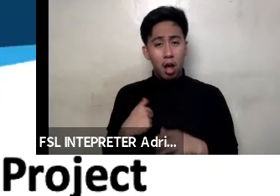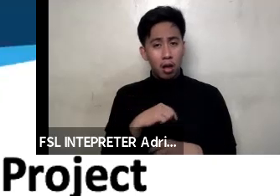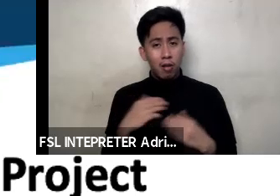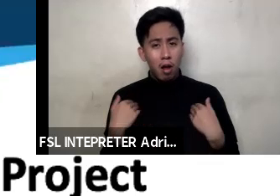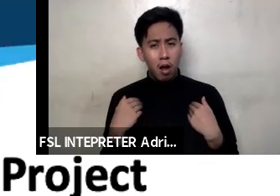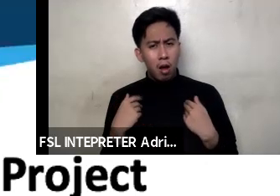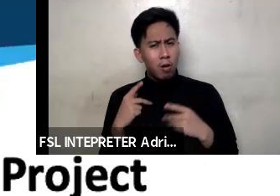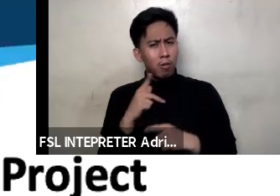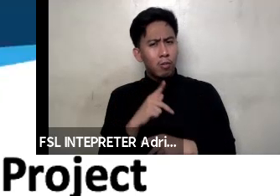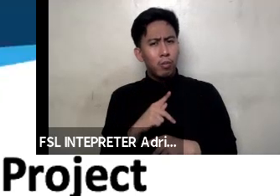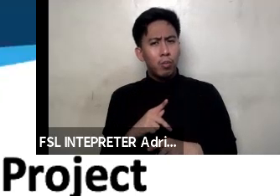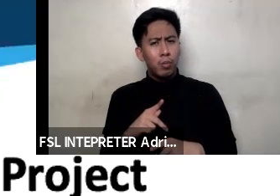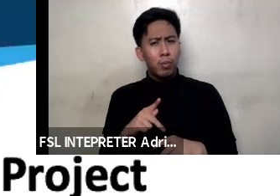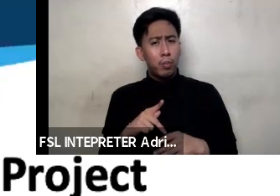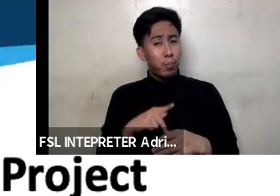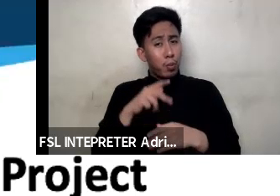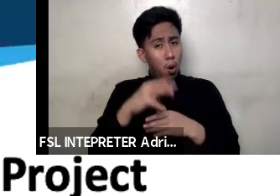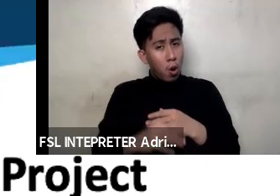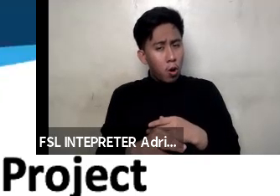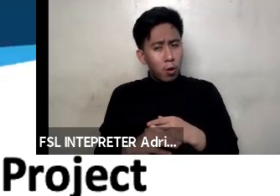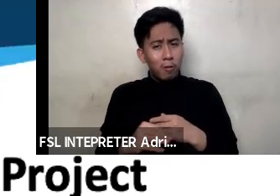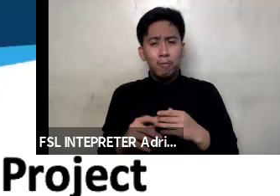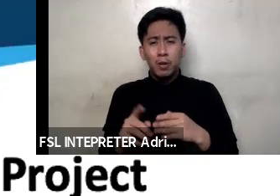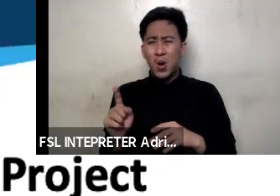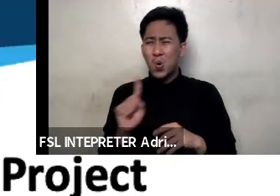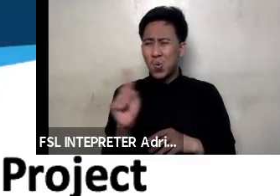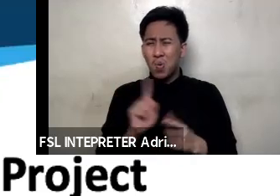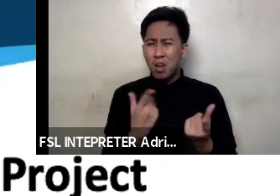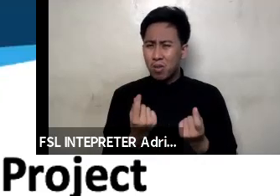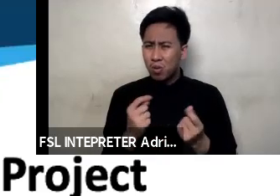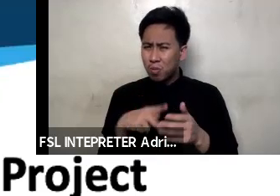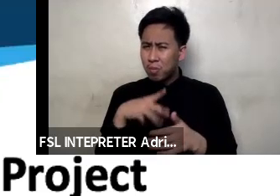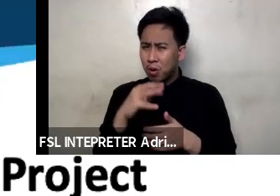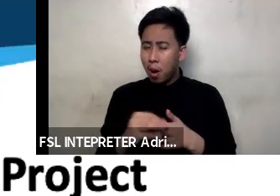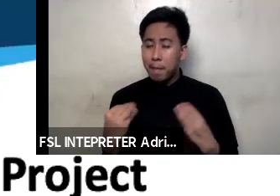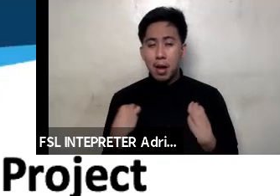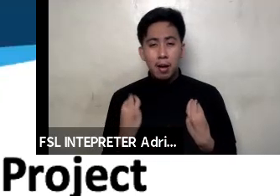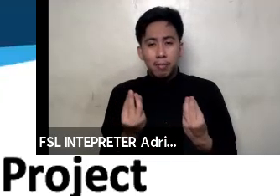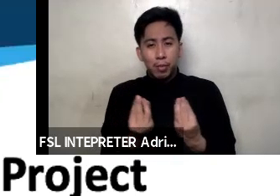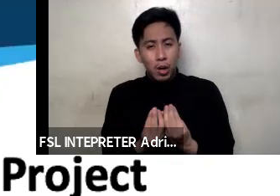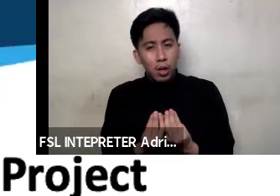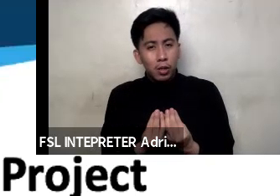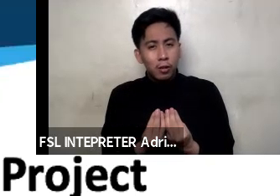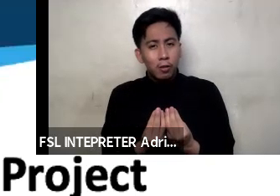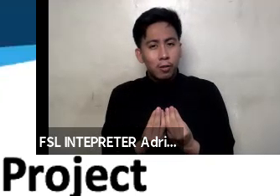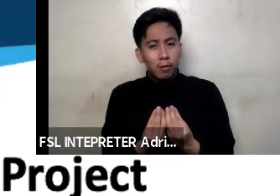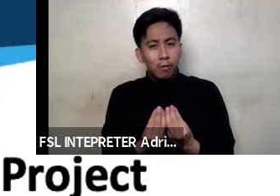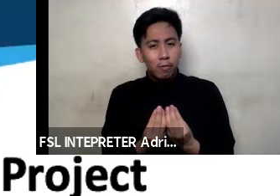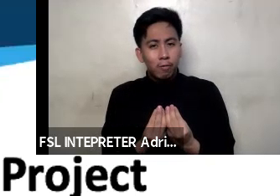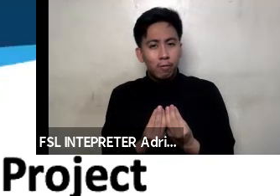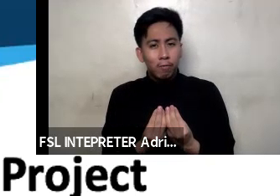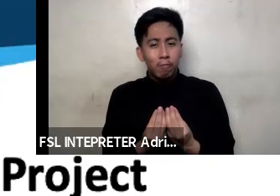tinatawag na Hangkop Stunting Rehabilitation Project na kung saan ang membro ng Municipal Nutrition Council